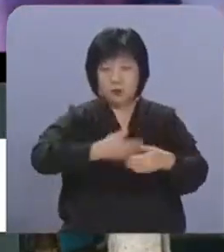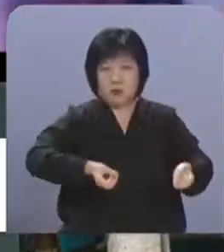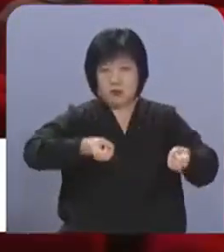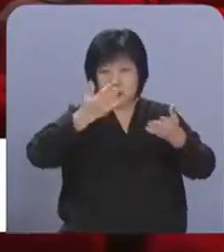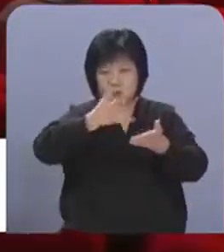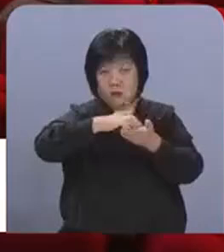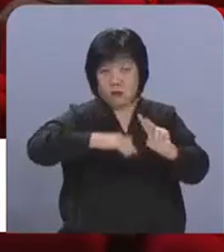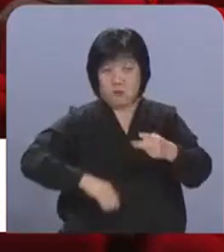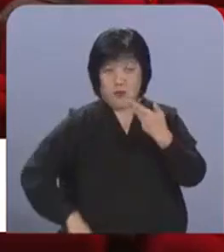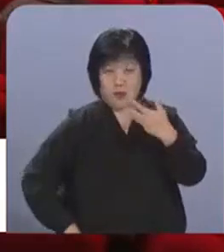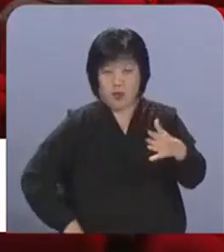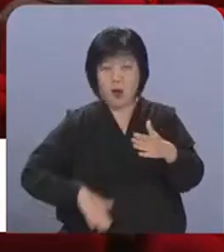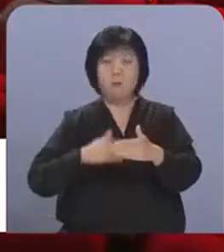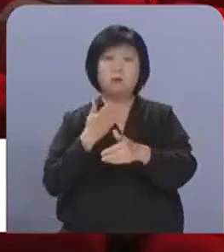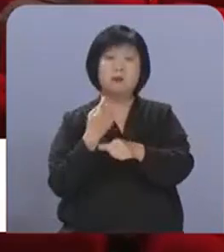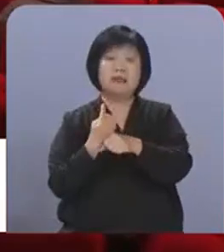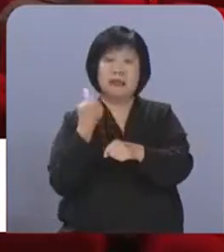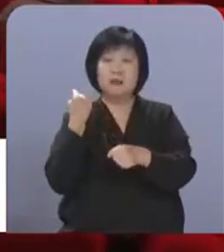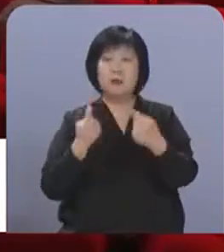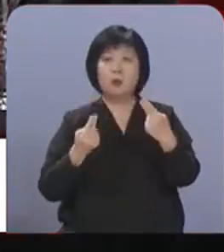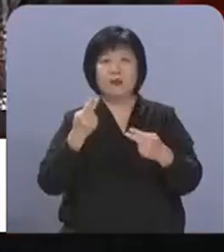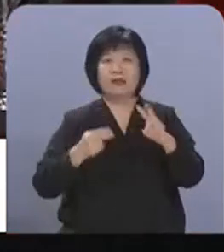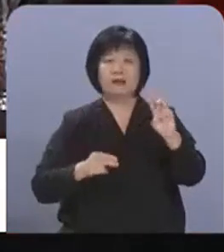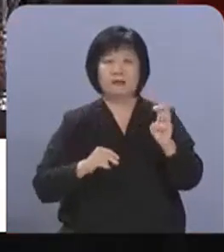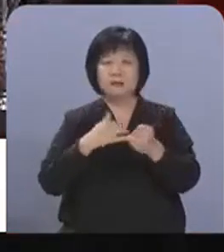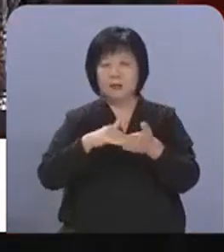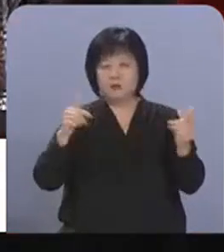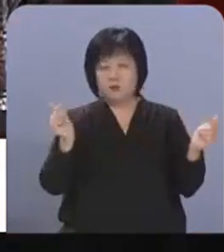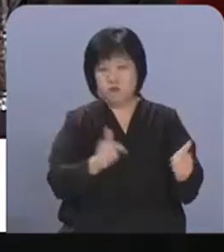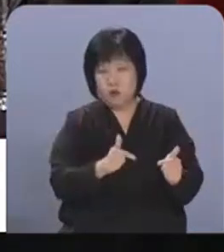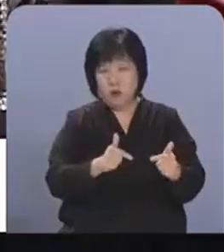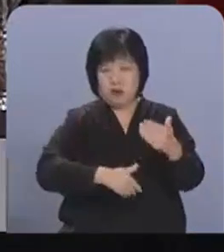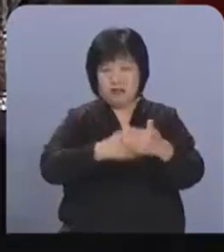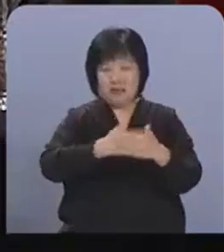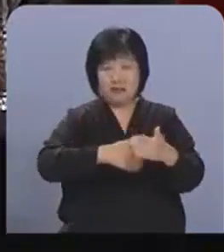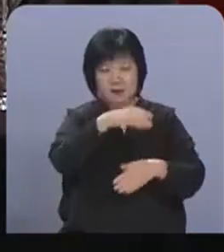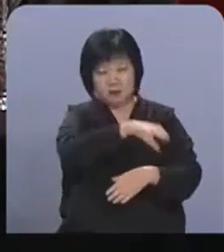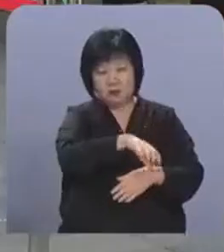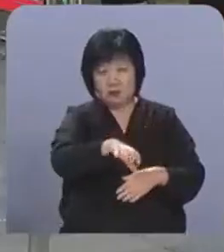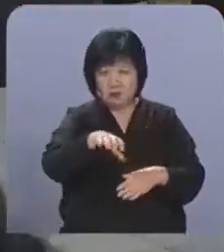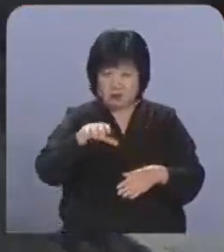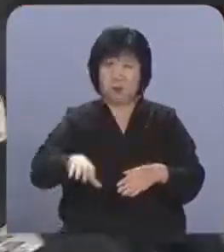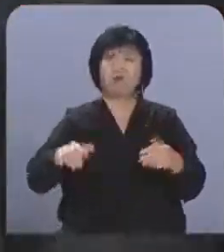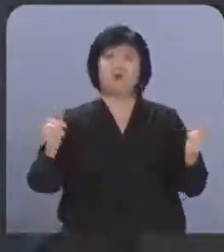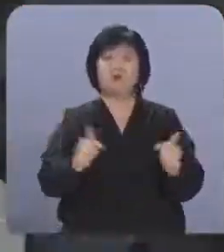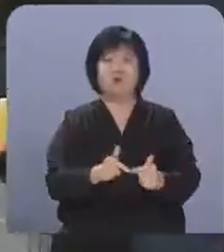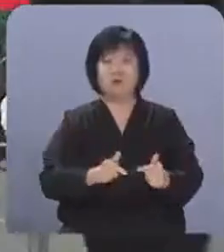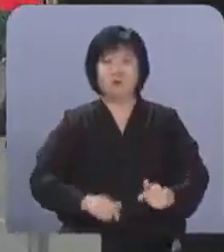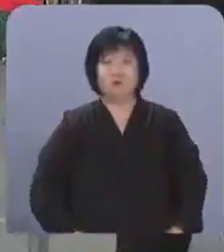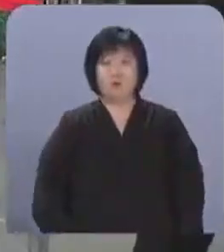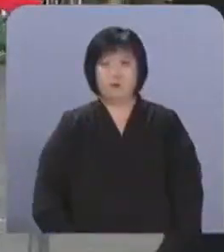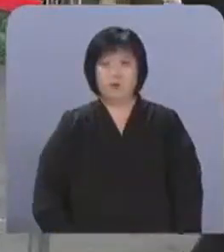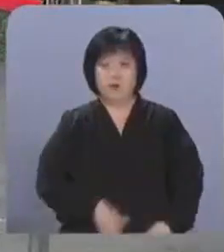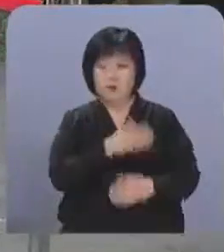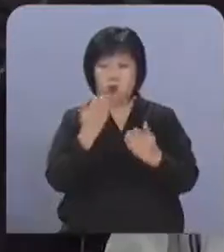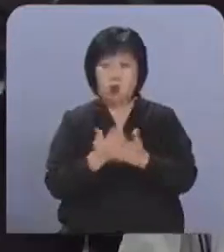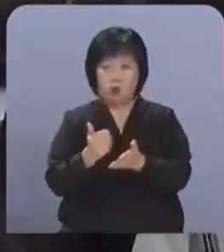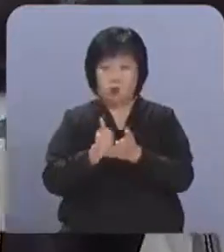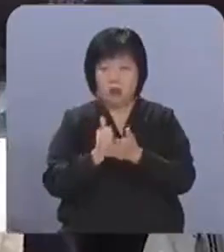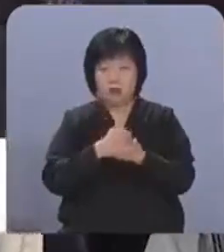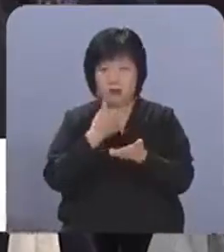209개로 지난해보다 30여 편 적었고 상영 극장 스크린도 줄었습니다. 총 관람객